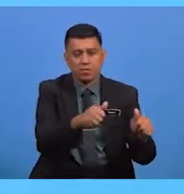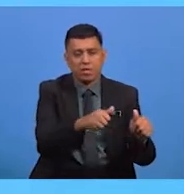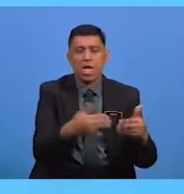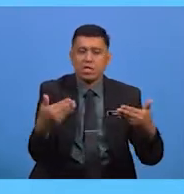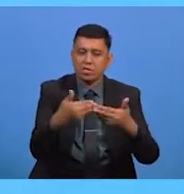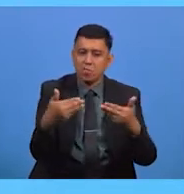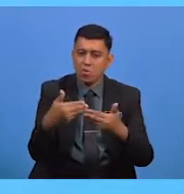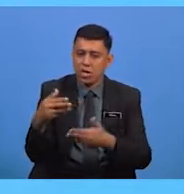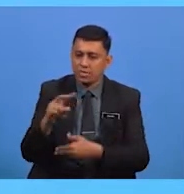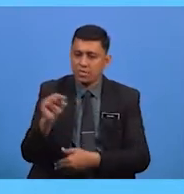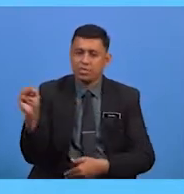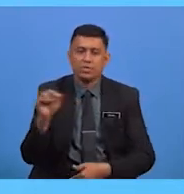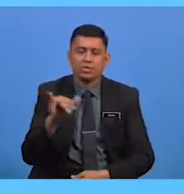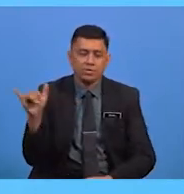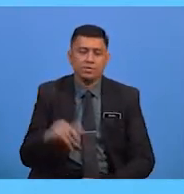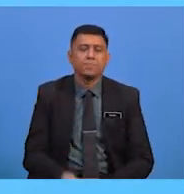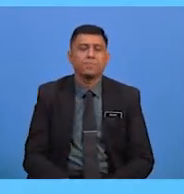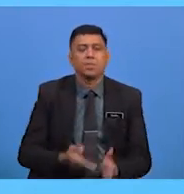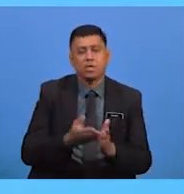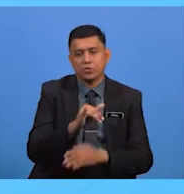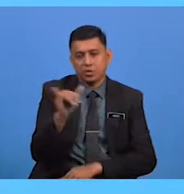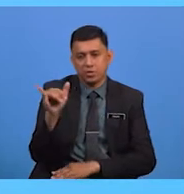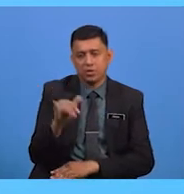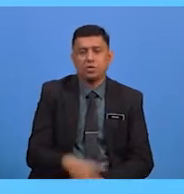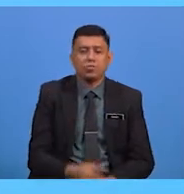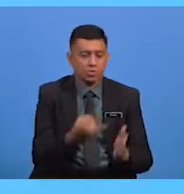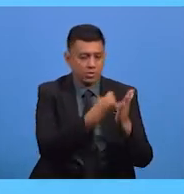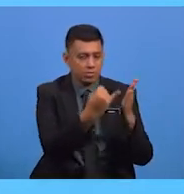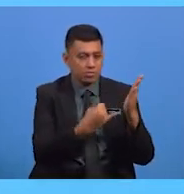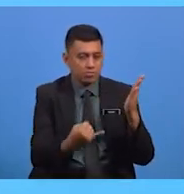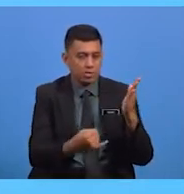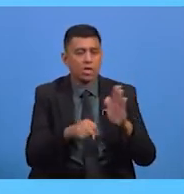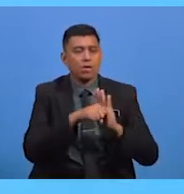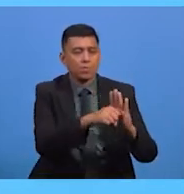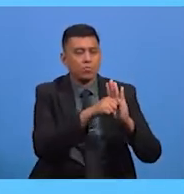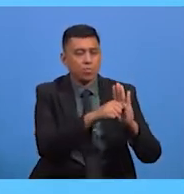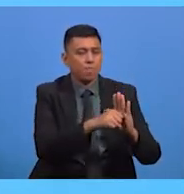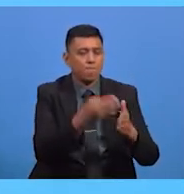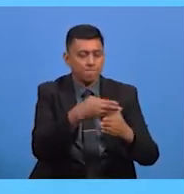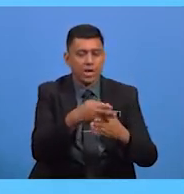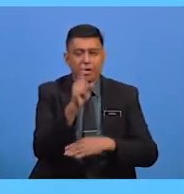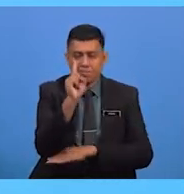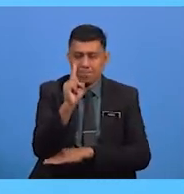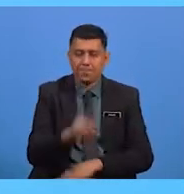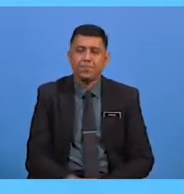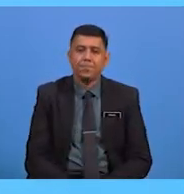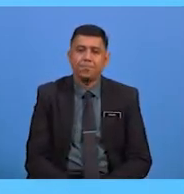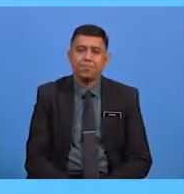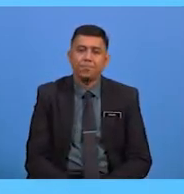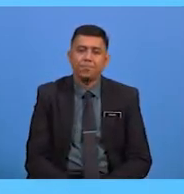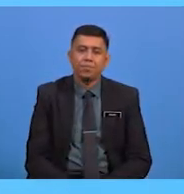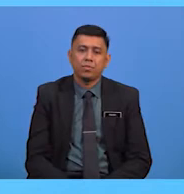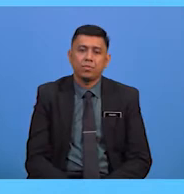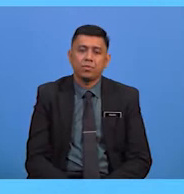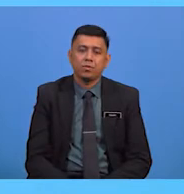aliran sambungannya. Seterusnya, kita akan melakar simbol untuk bahagian pertama, struktur kawalan